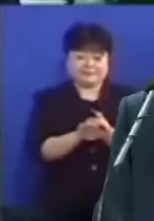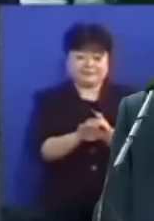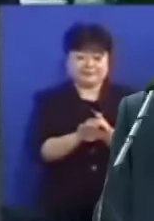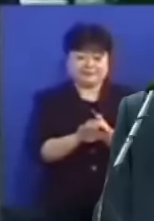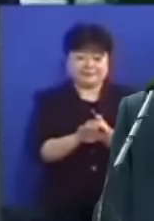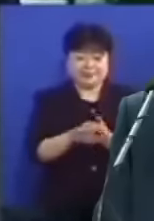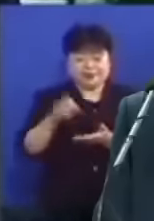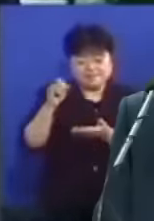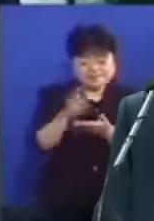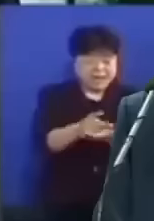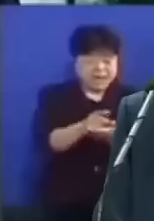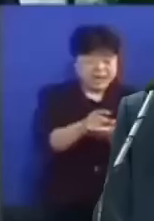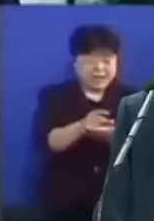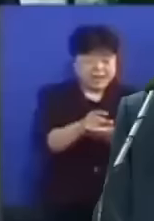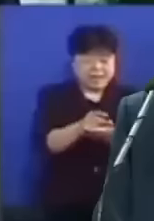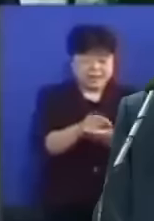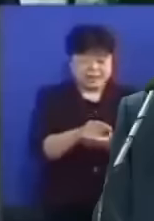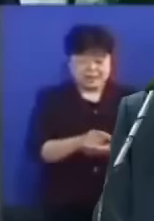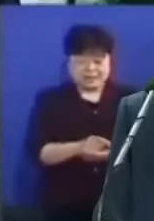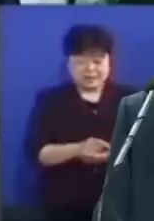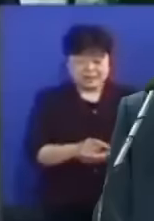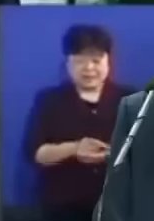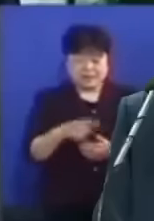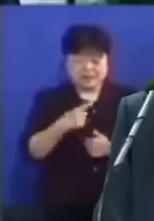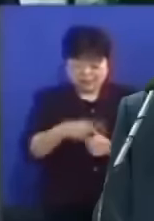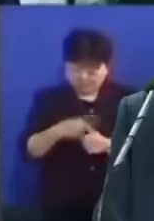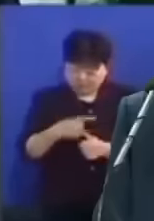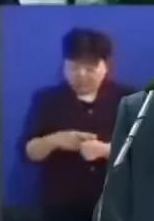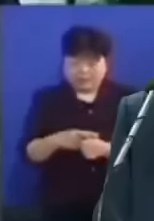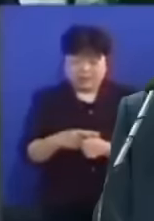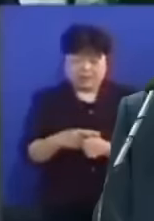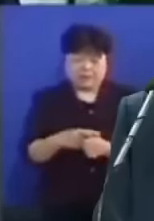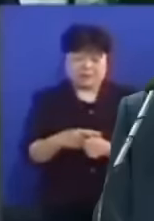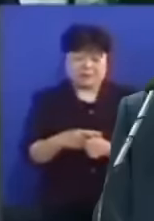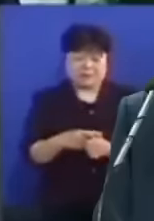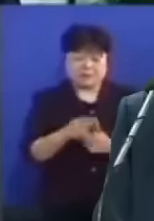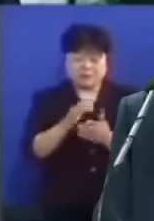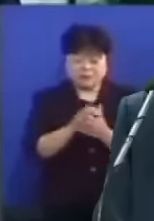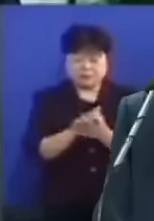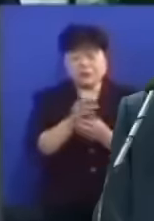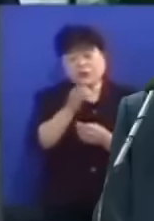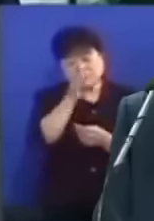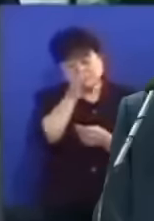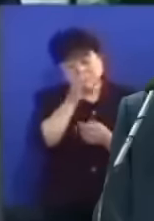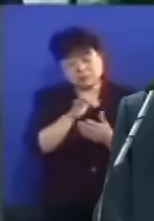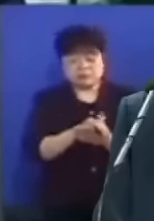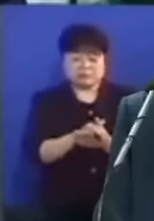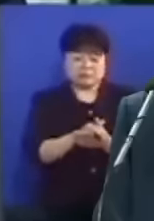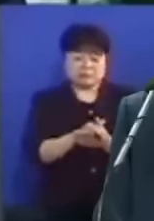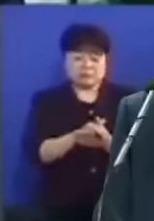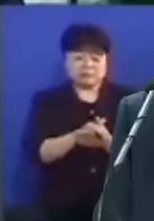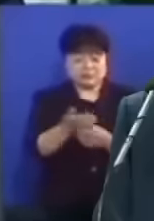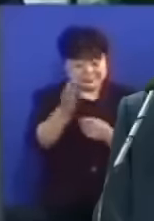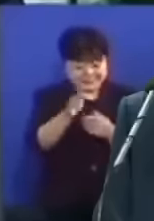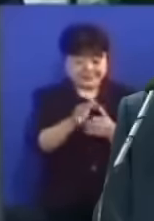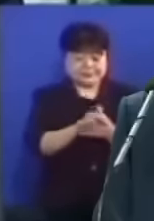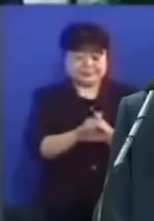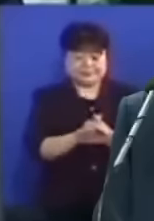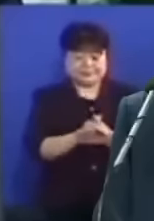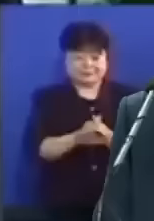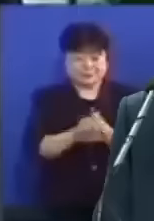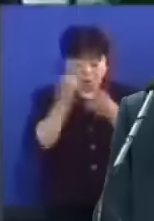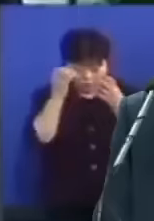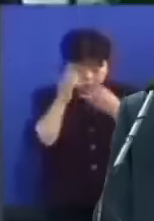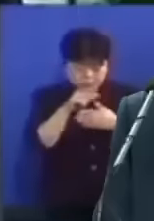그냥 발길로 차버리고 뒤에 돌아가서 온갖 손가락질하고 욕을 하는 그런 친구들이 많이 있습니다. 그러나